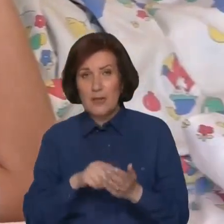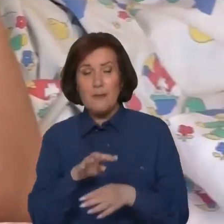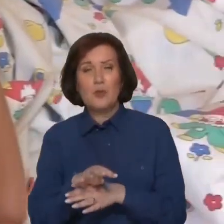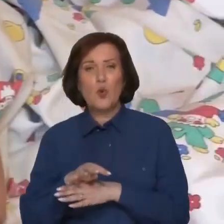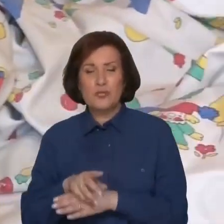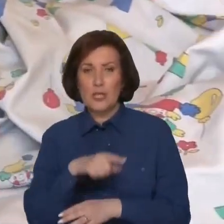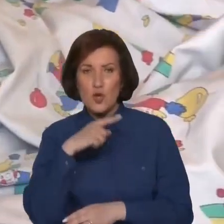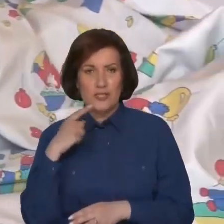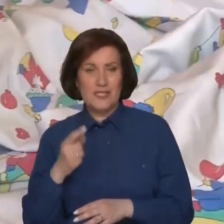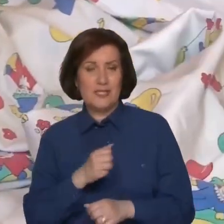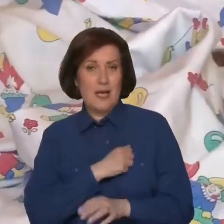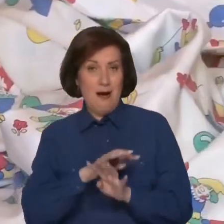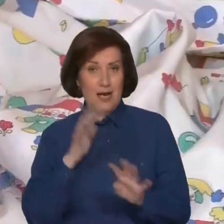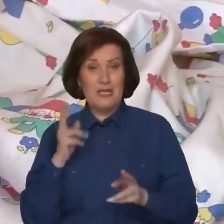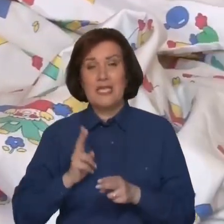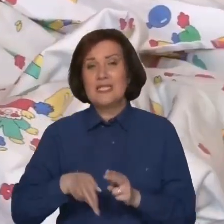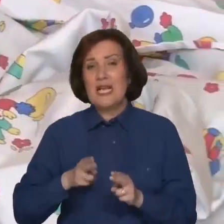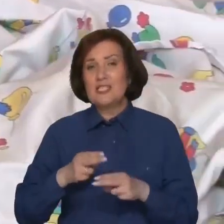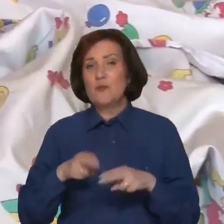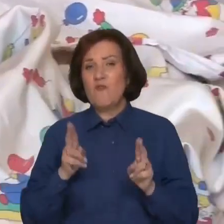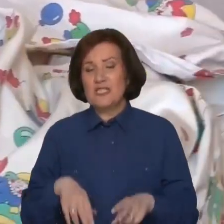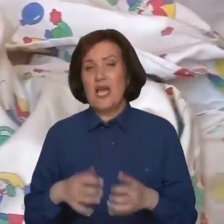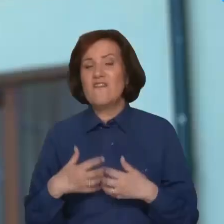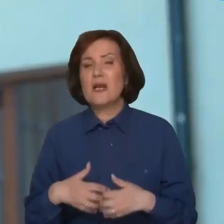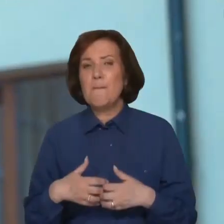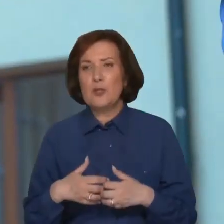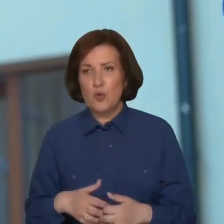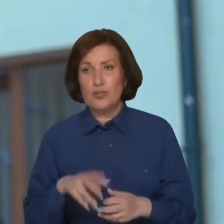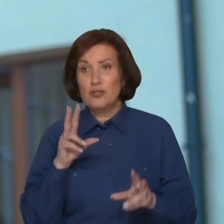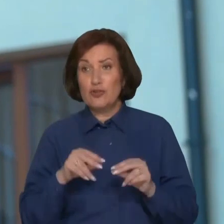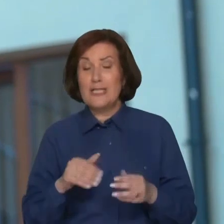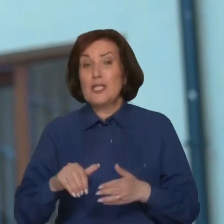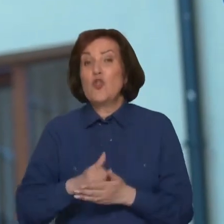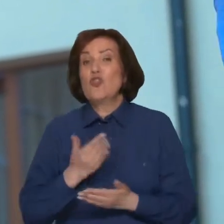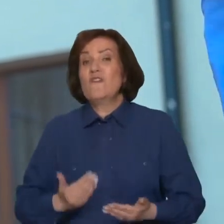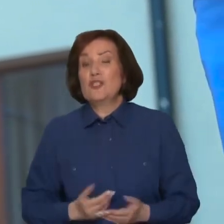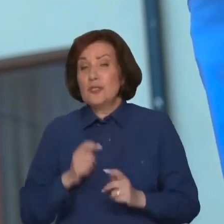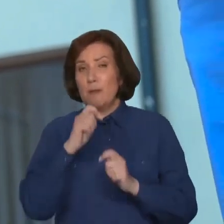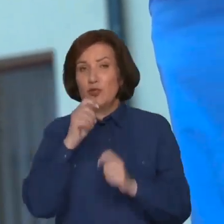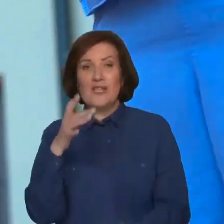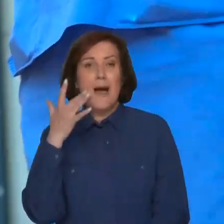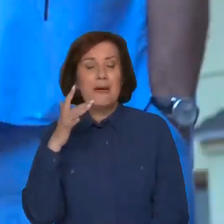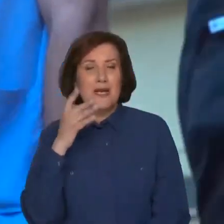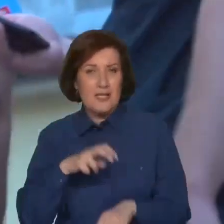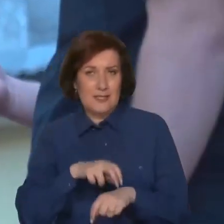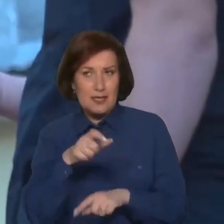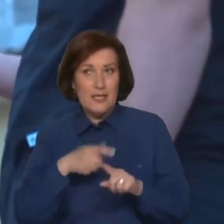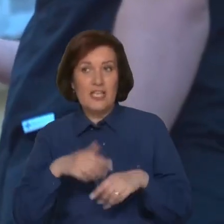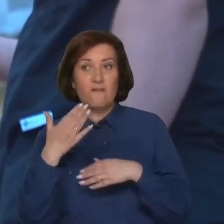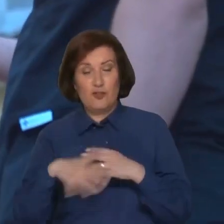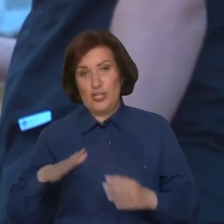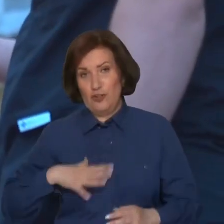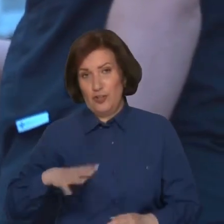під обстріл російської армії на залізничному вокзалі у Краматорську. Шанс на нове життя подарували американські лікарі, які